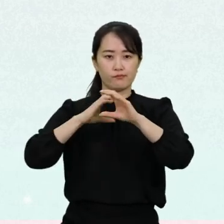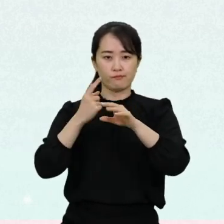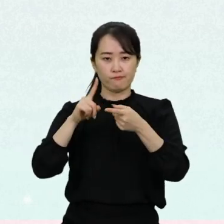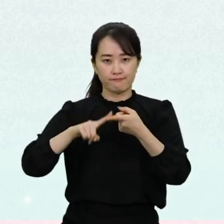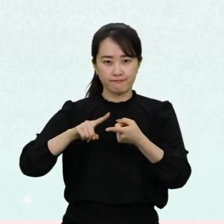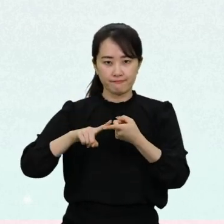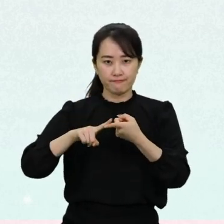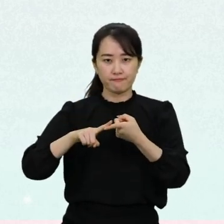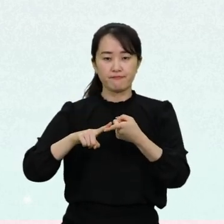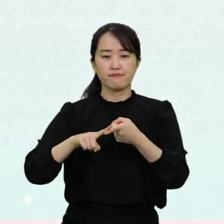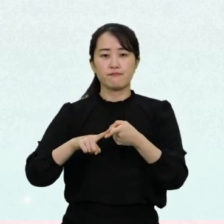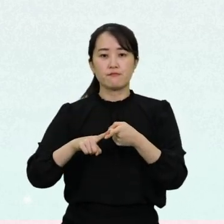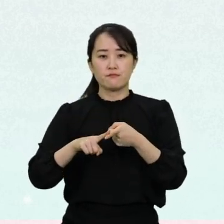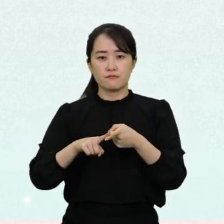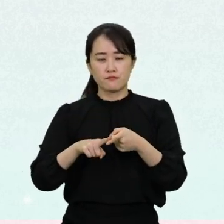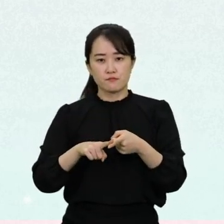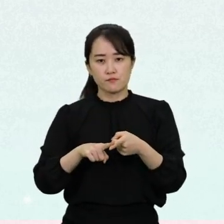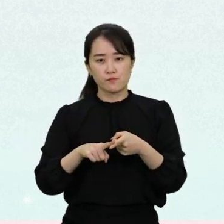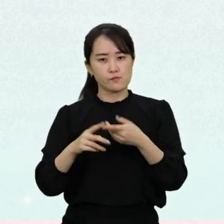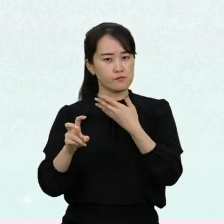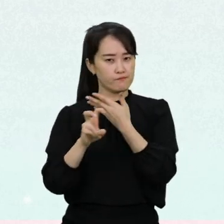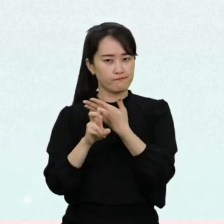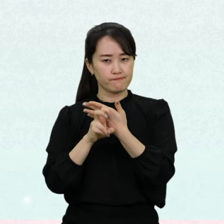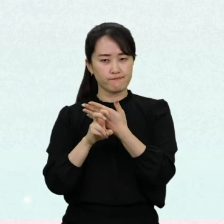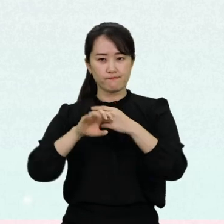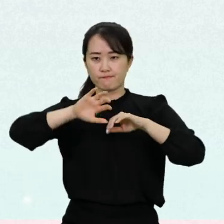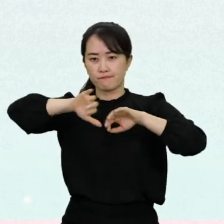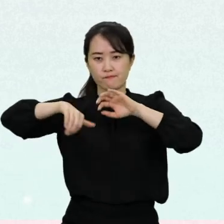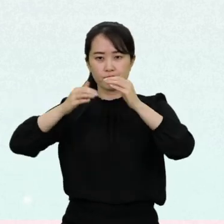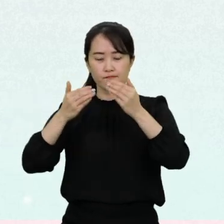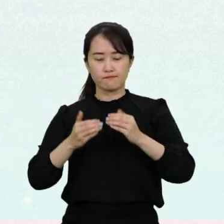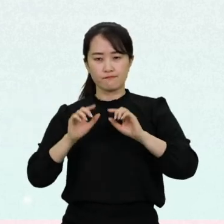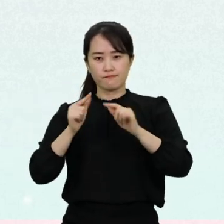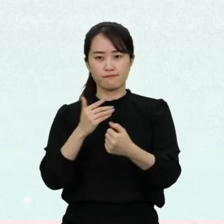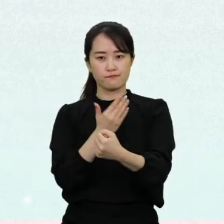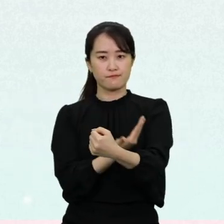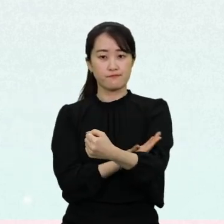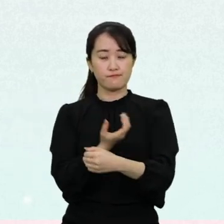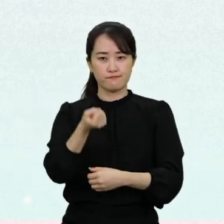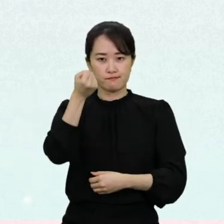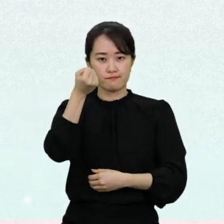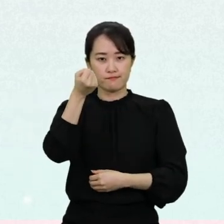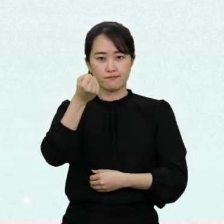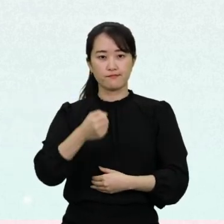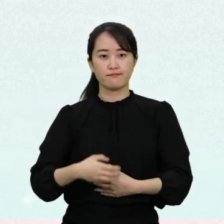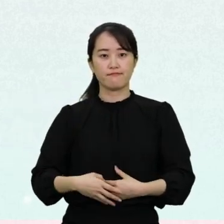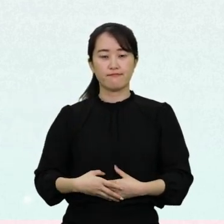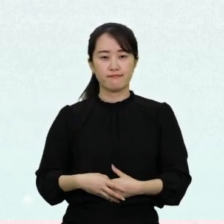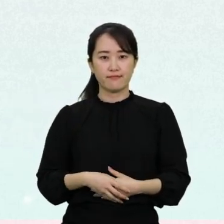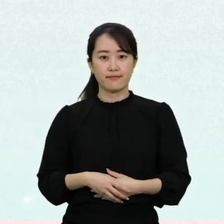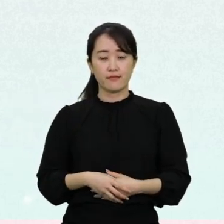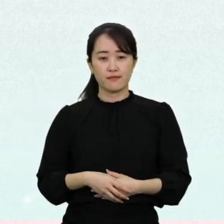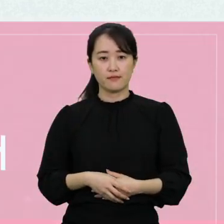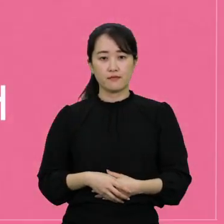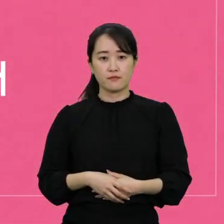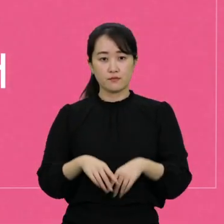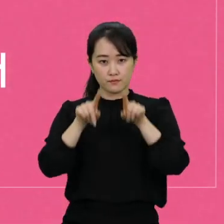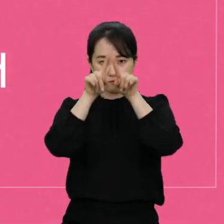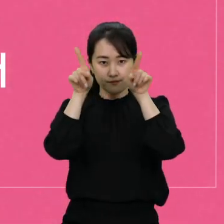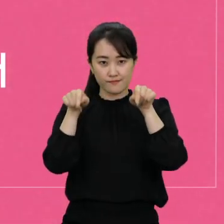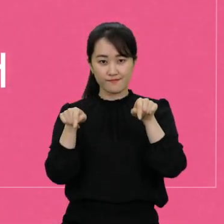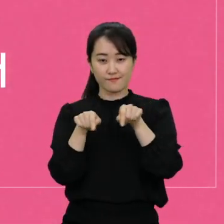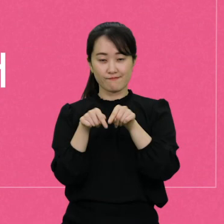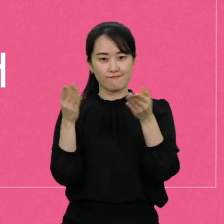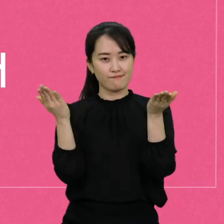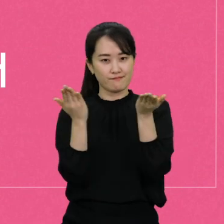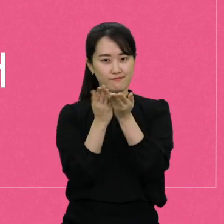의사소통에 대해 자의적이거나 또는 불법적인 간섭을 받지 않을 권리를 가진다. 여기서 네모에